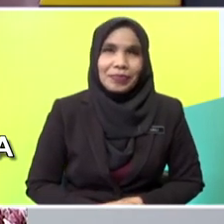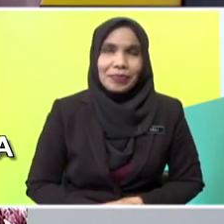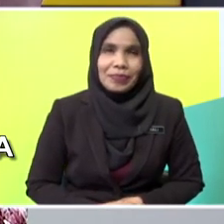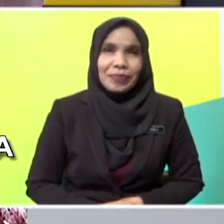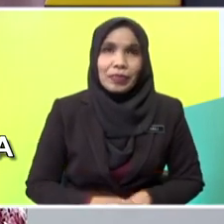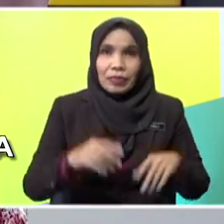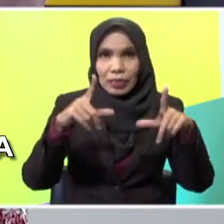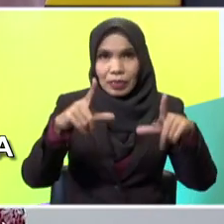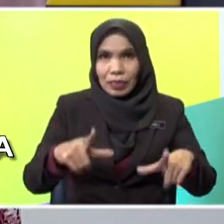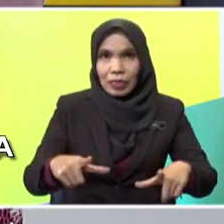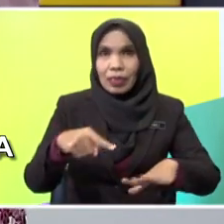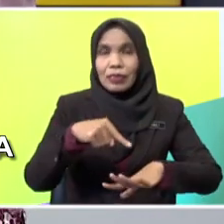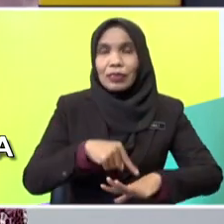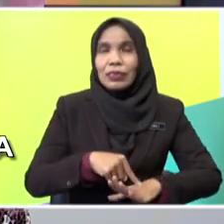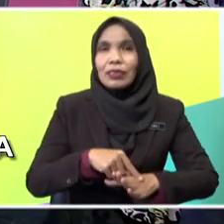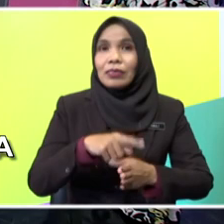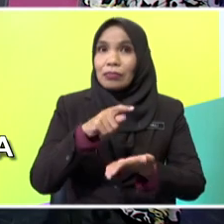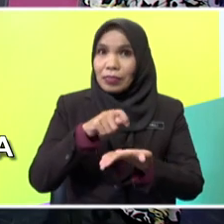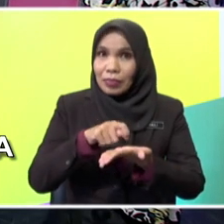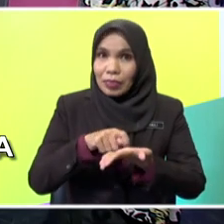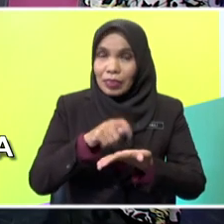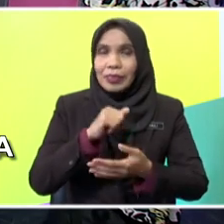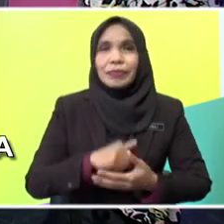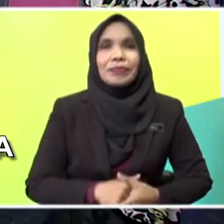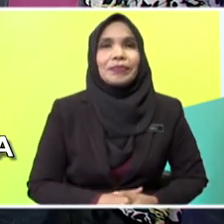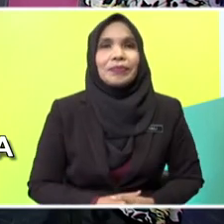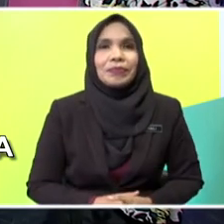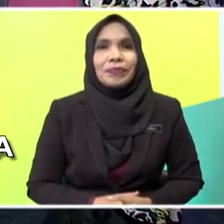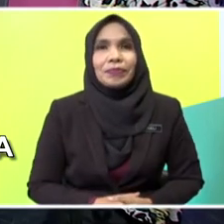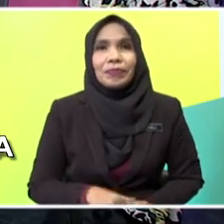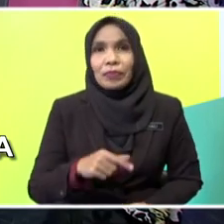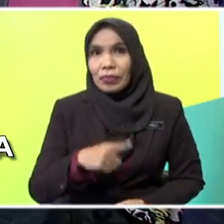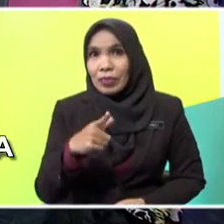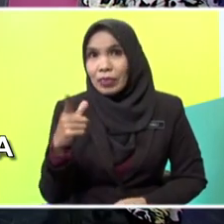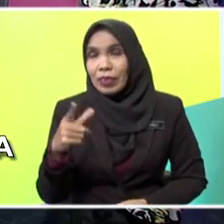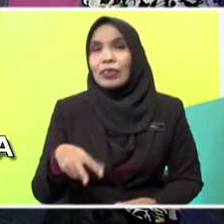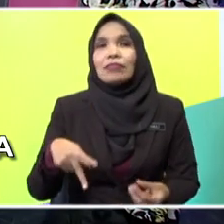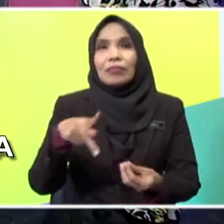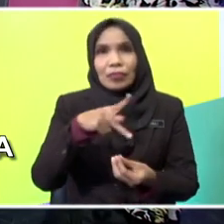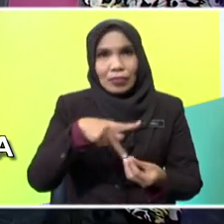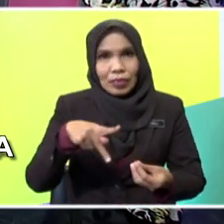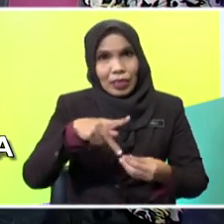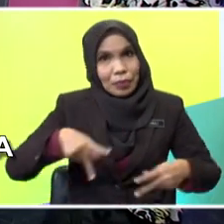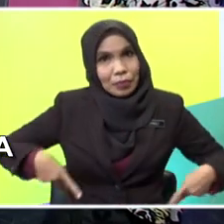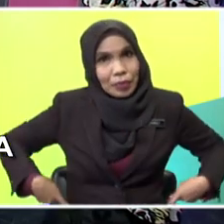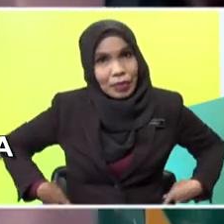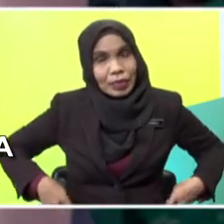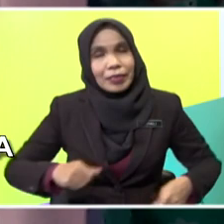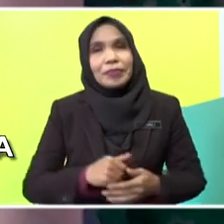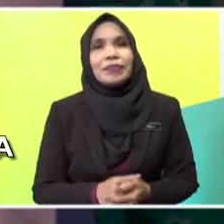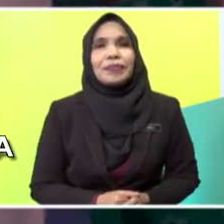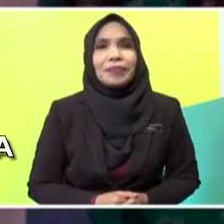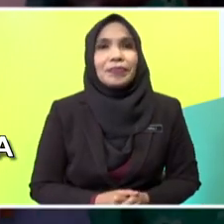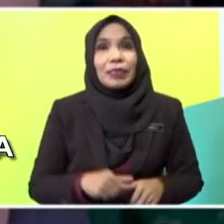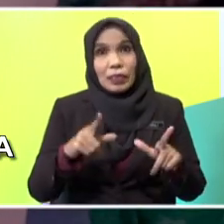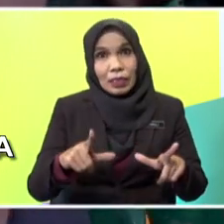ini. Baik. Baik. Baik. Yang lain-lain tu ialah keliling pinggang. Tambah ikut yang ni lah, letak balik keliling